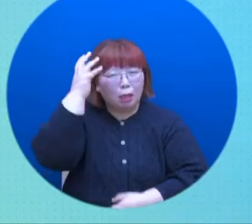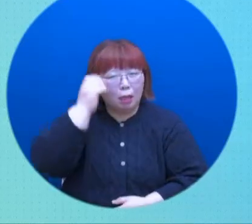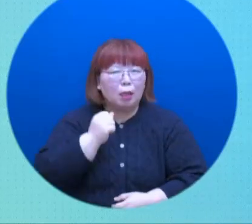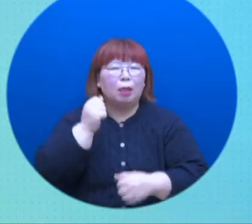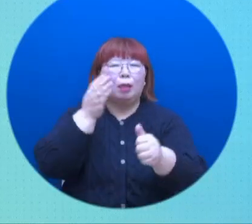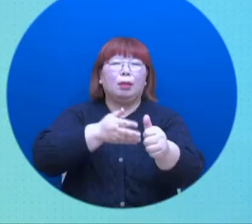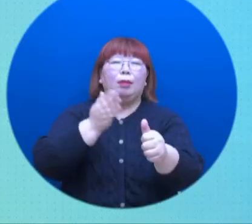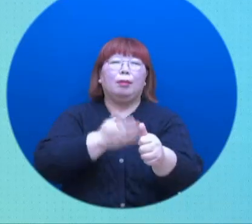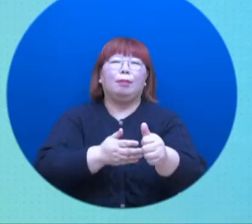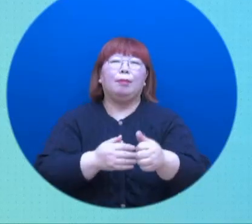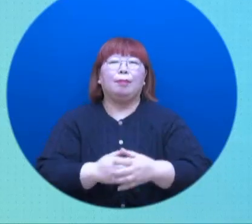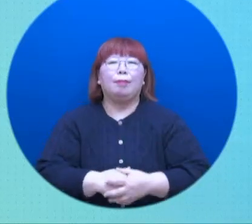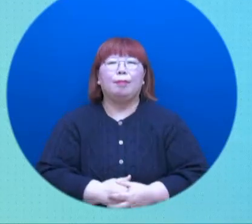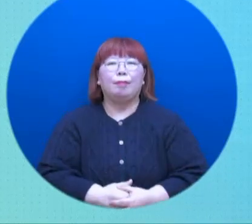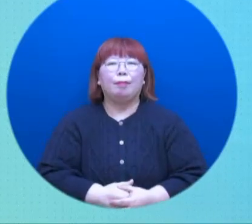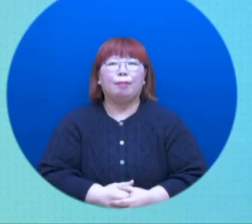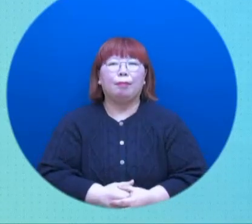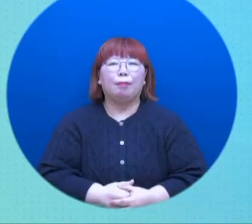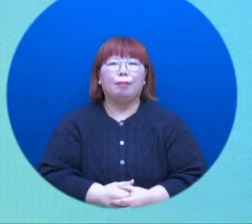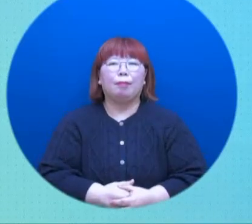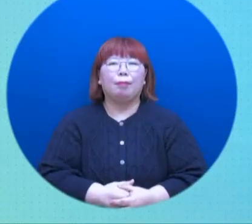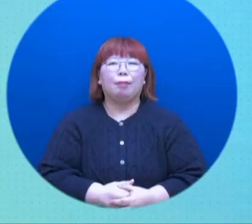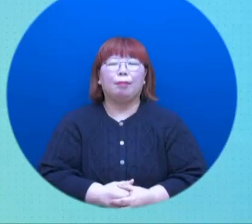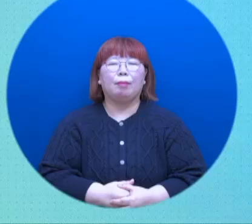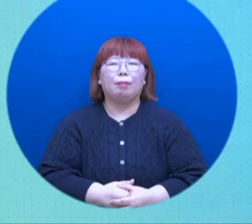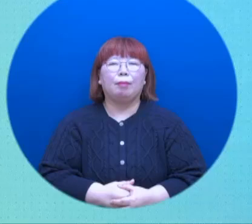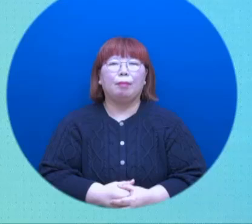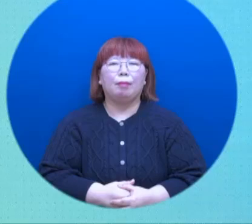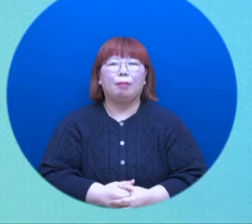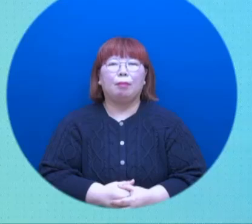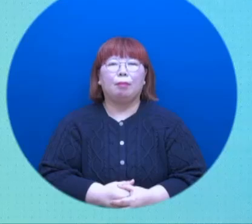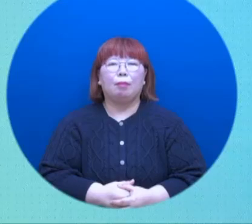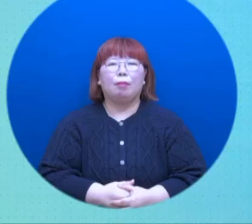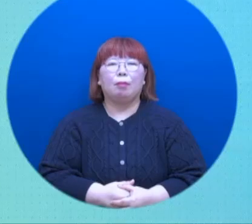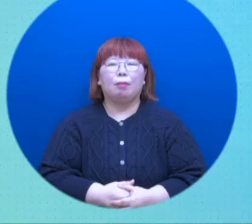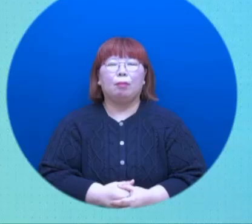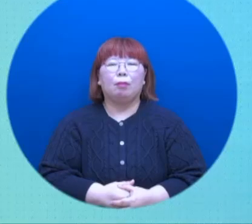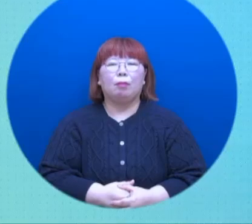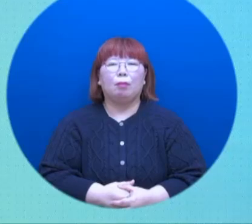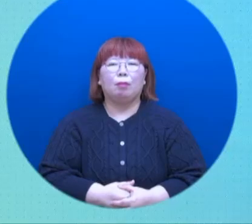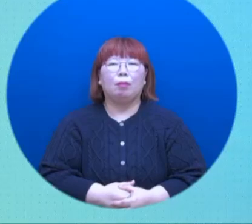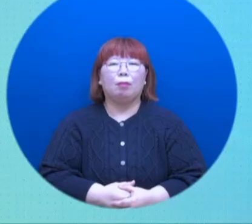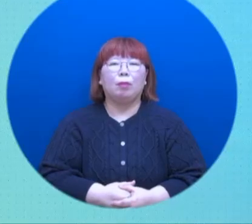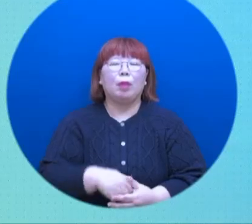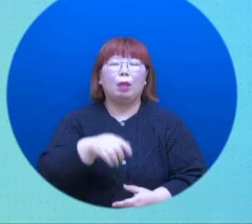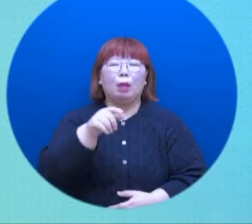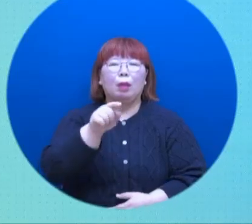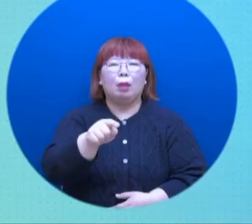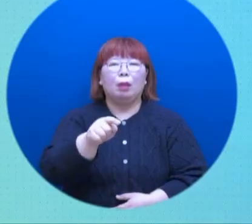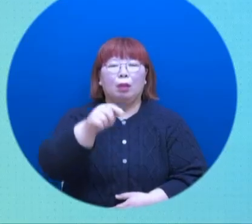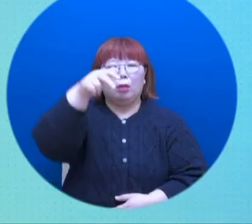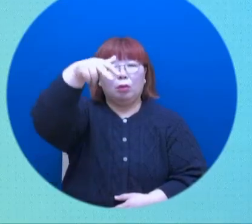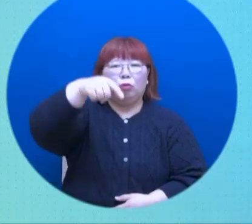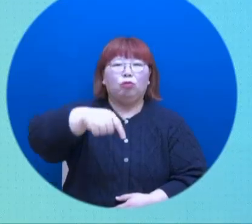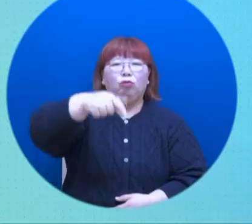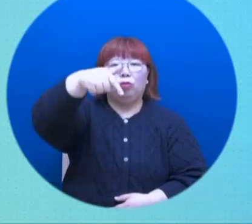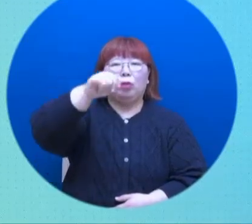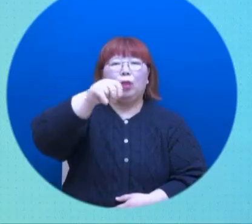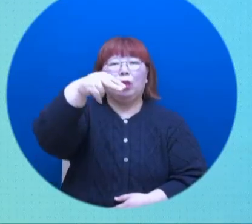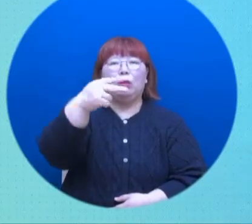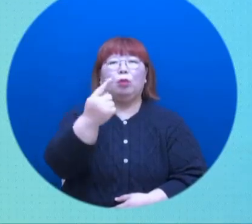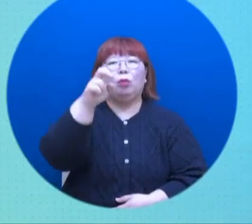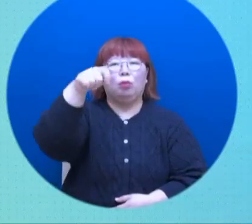기억하시기를 부탁을 드립니다. 그래서 이 주기도문에는